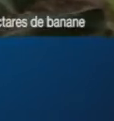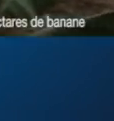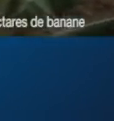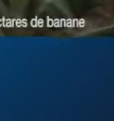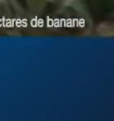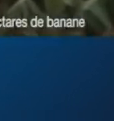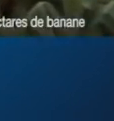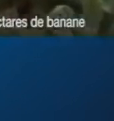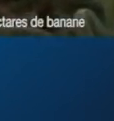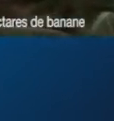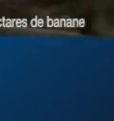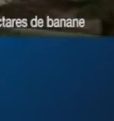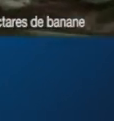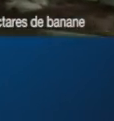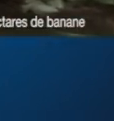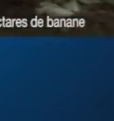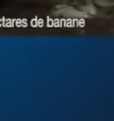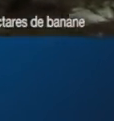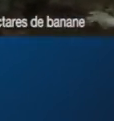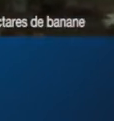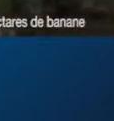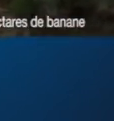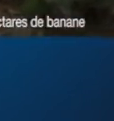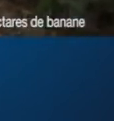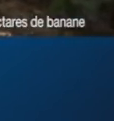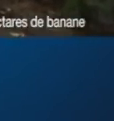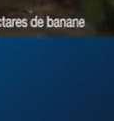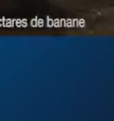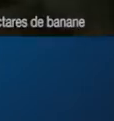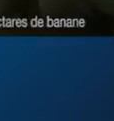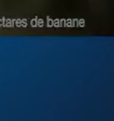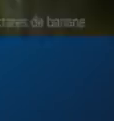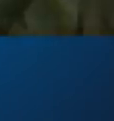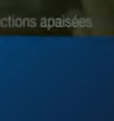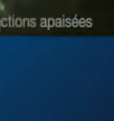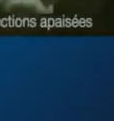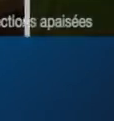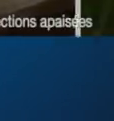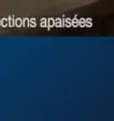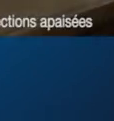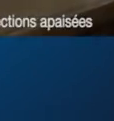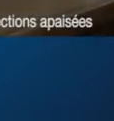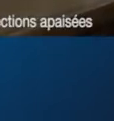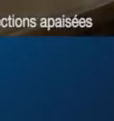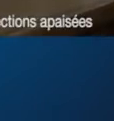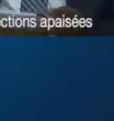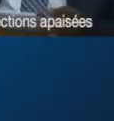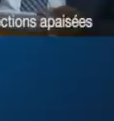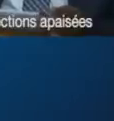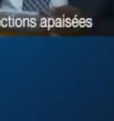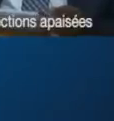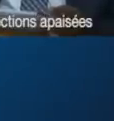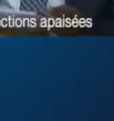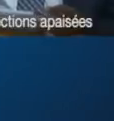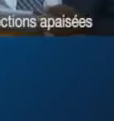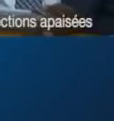au nord de la Côte d'Ivoire. Ce projet va générer plus de 700 emplois directs et indirects. Ouverture du